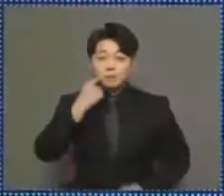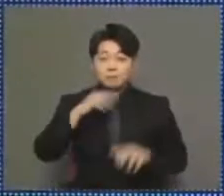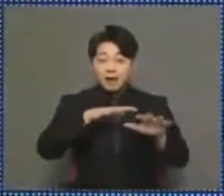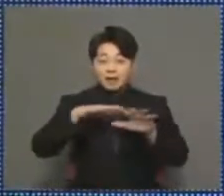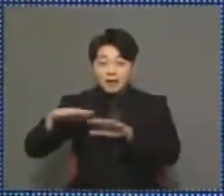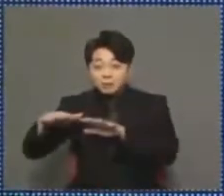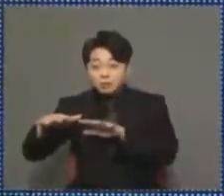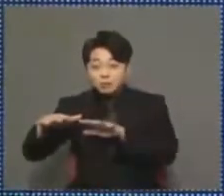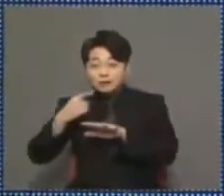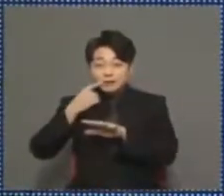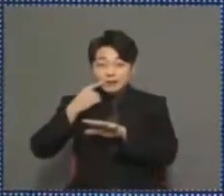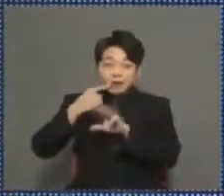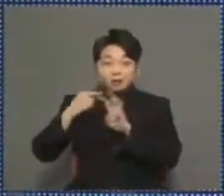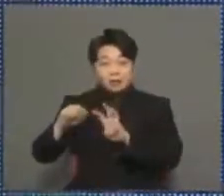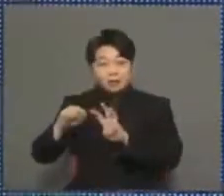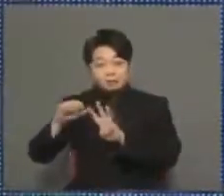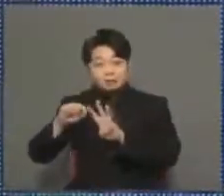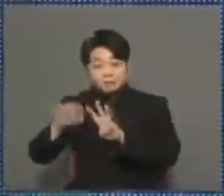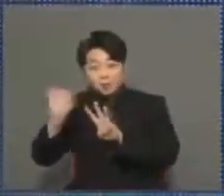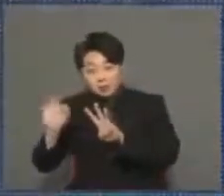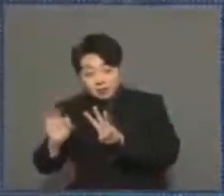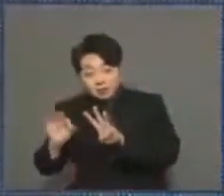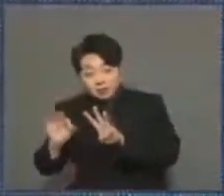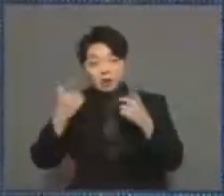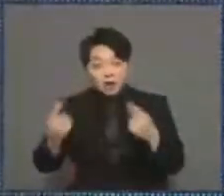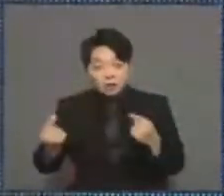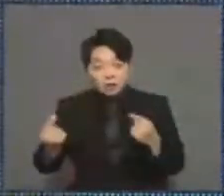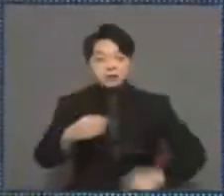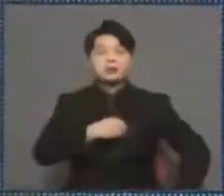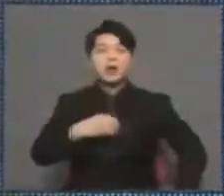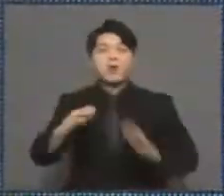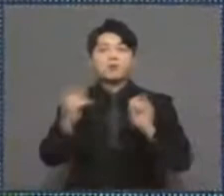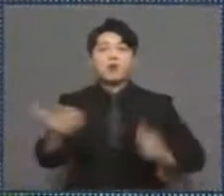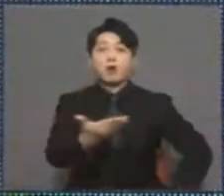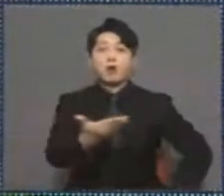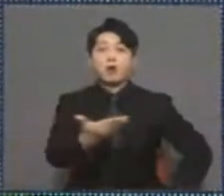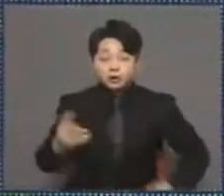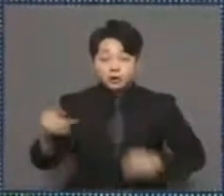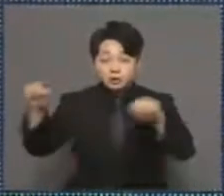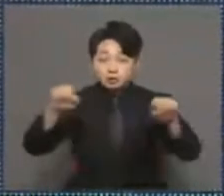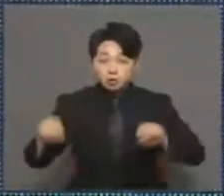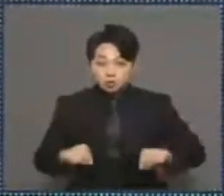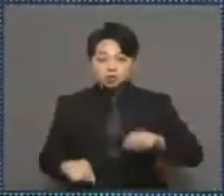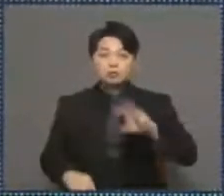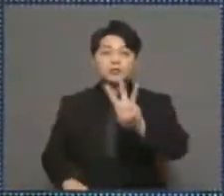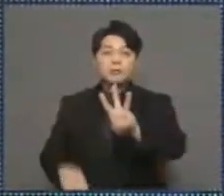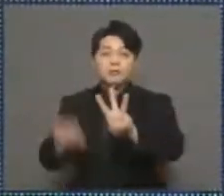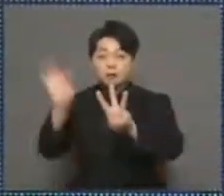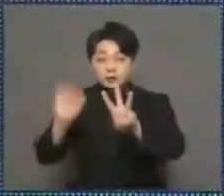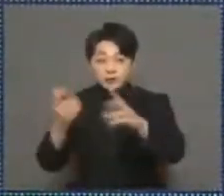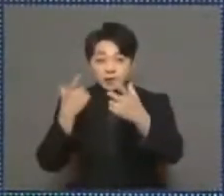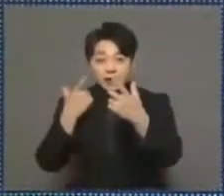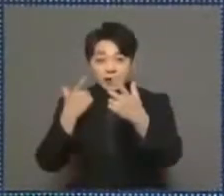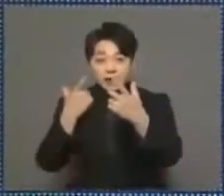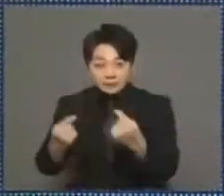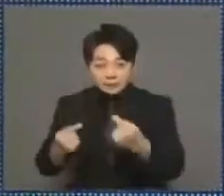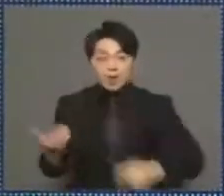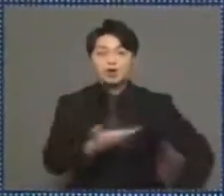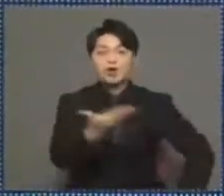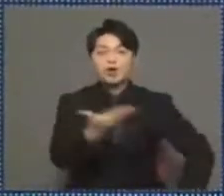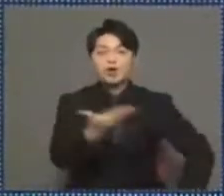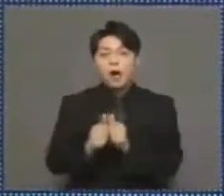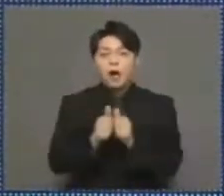지키는 것 같이 우리 깨어있는 민주당원들, 실패하고 부족해도 우리를 지켜주고 있는 민주당원과